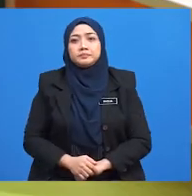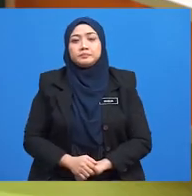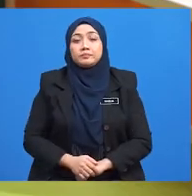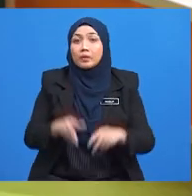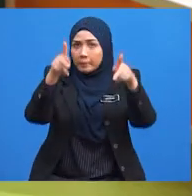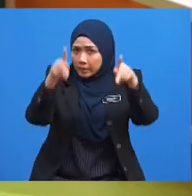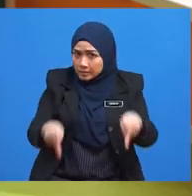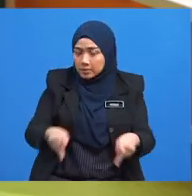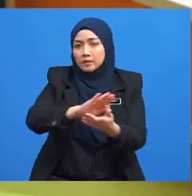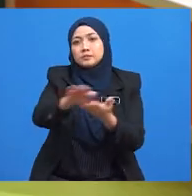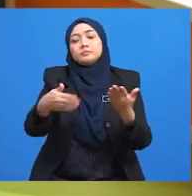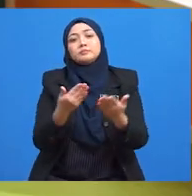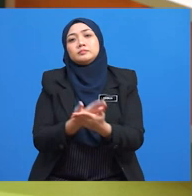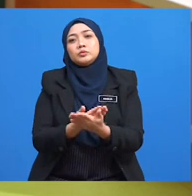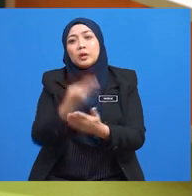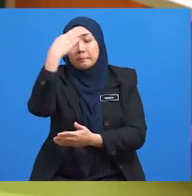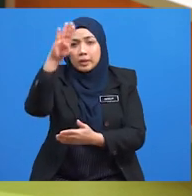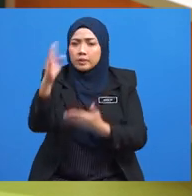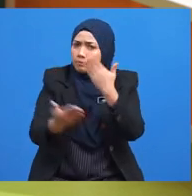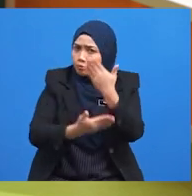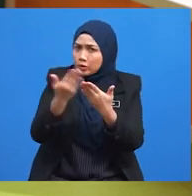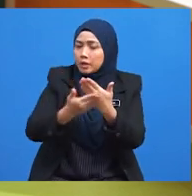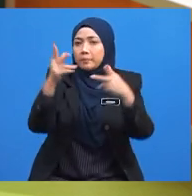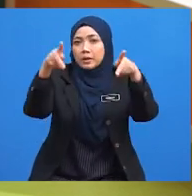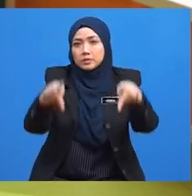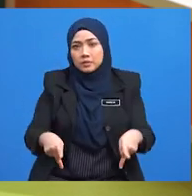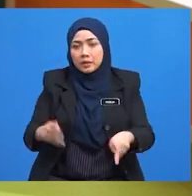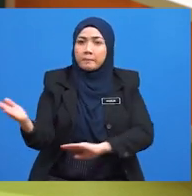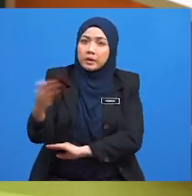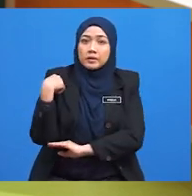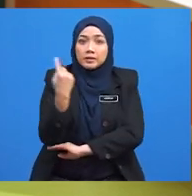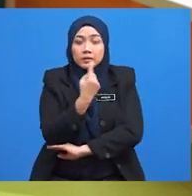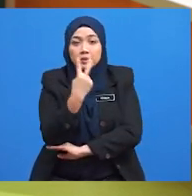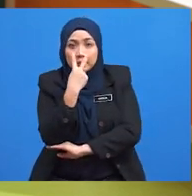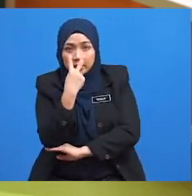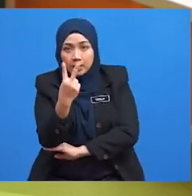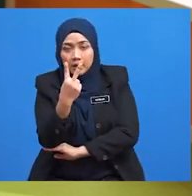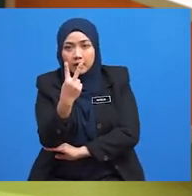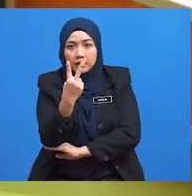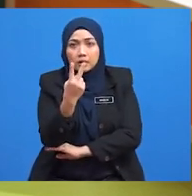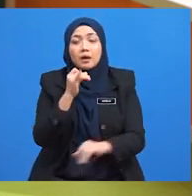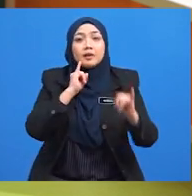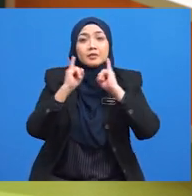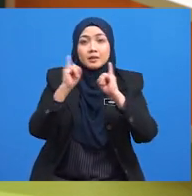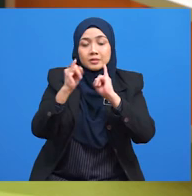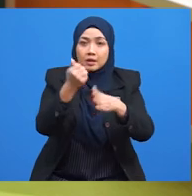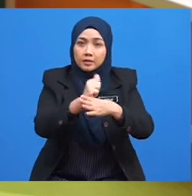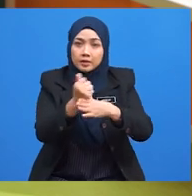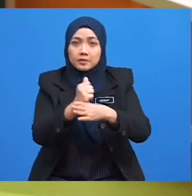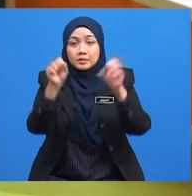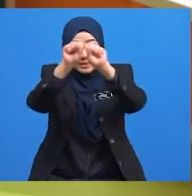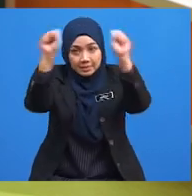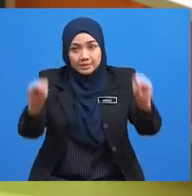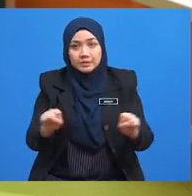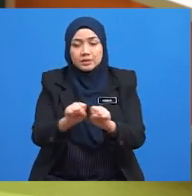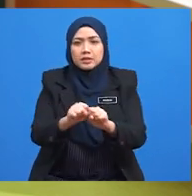Baiklah pelajar, bagi memudahkan pelajar, marilah kita sama-sama melihat saling interaksi antara sistem